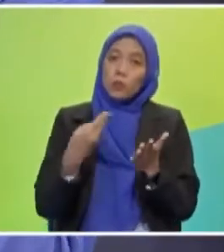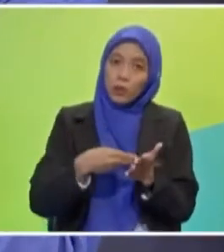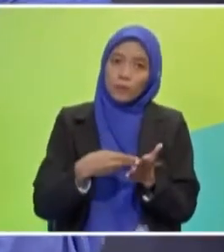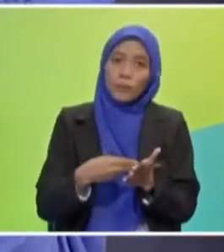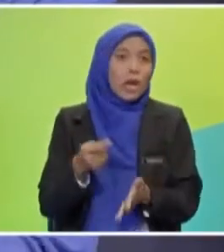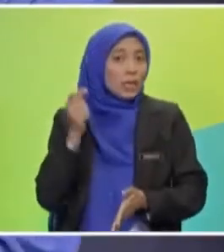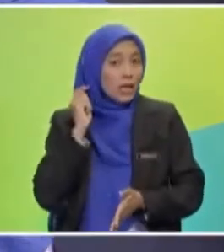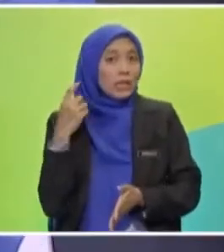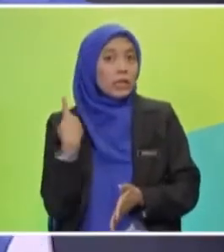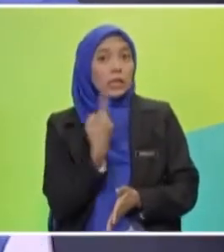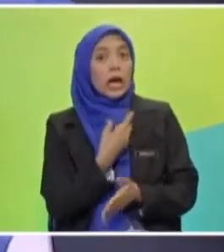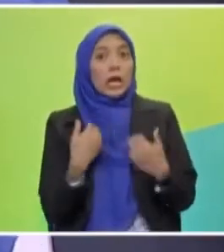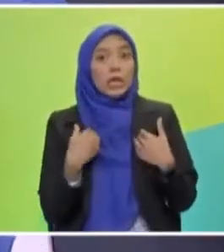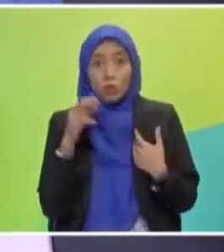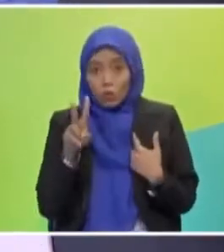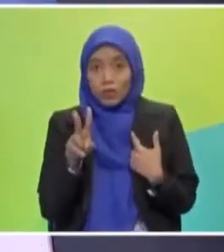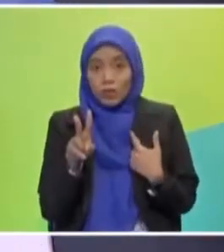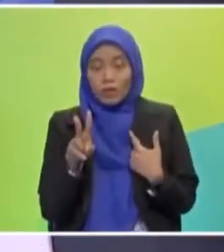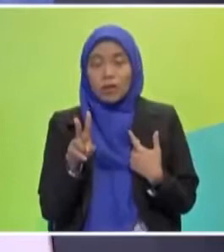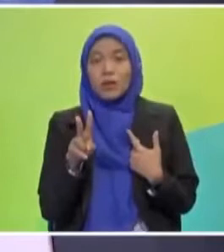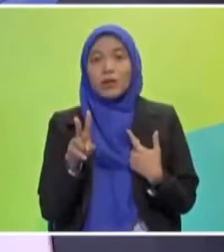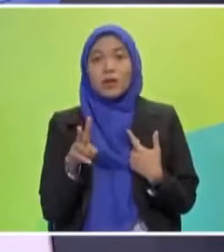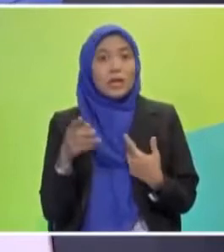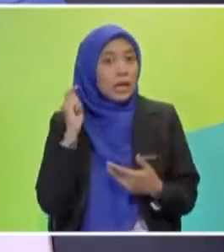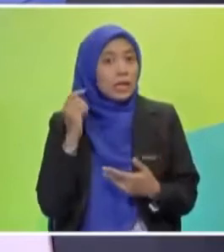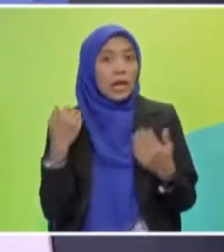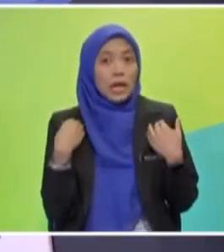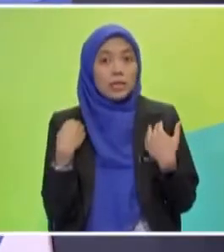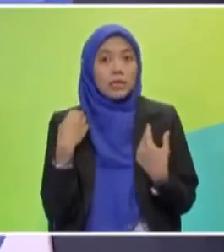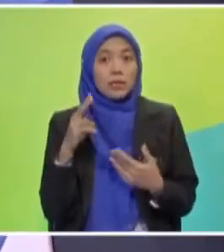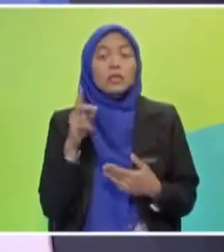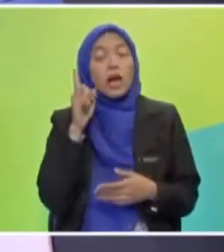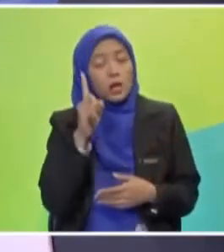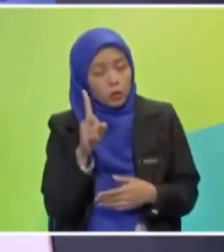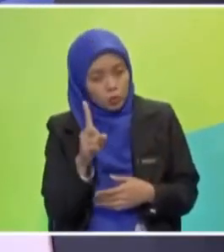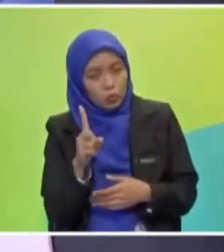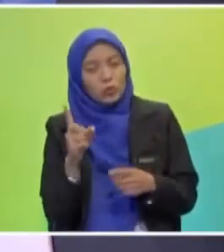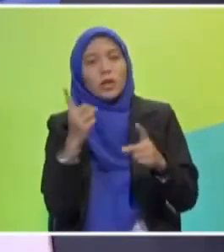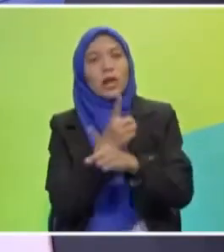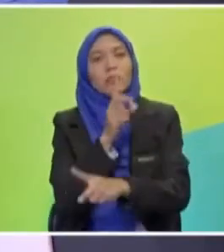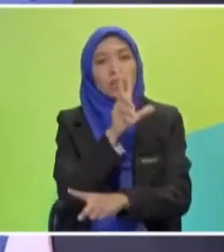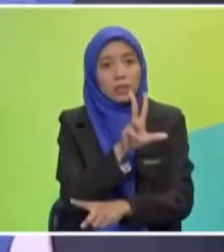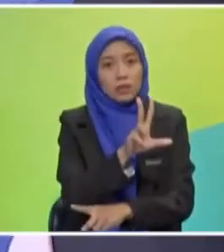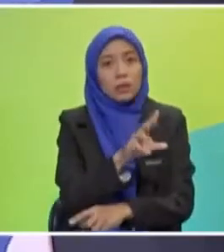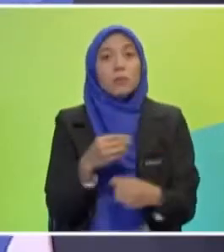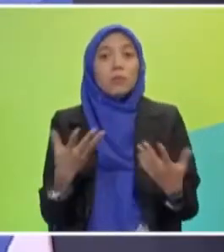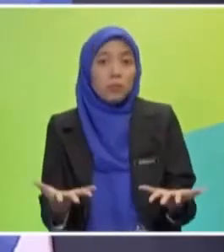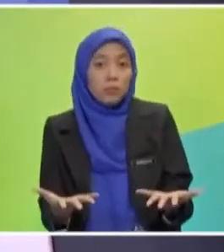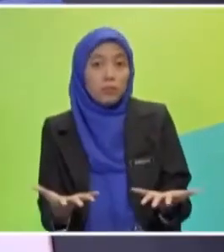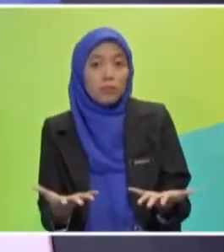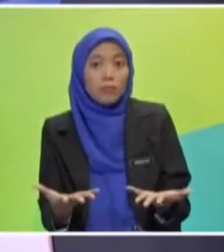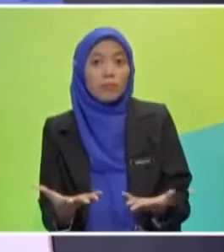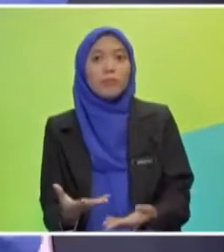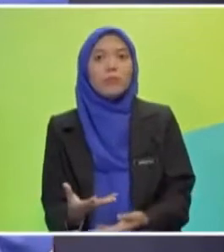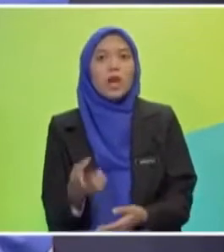2, nilainya 2, yang ini 3. Jadi kalau tadi 1 darab 3 sama dengan 3. 2 darab